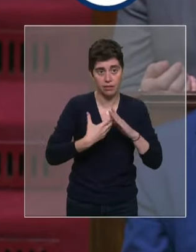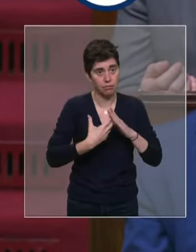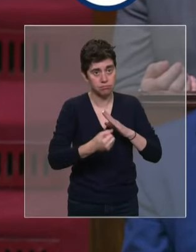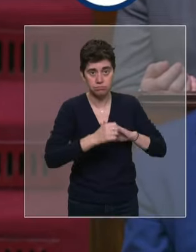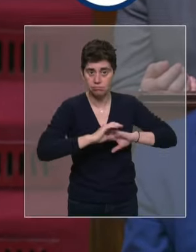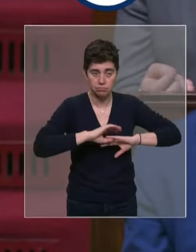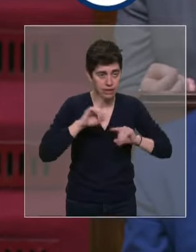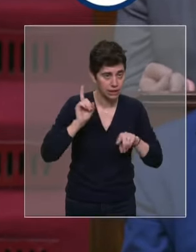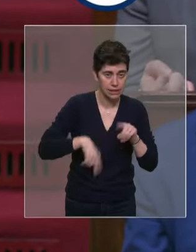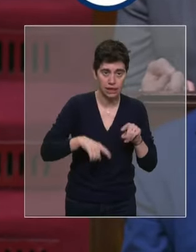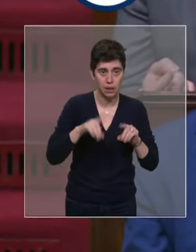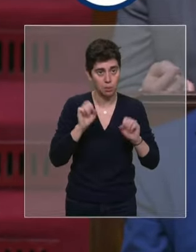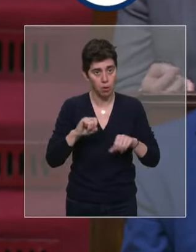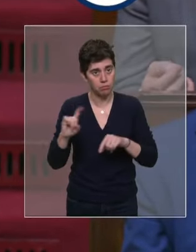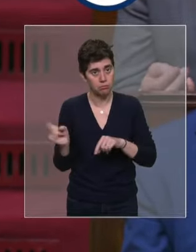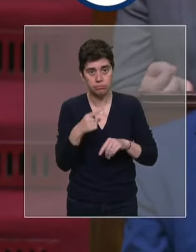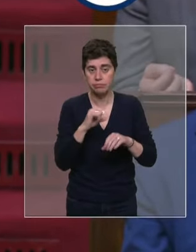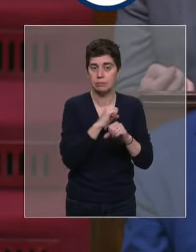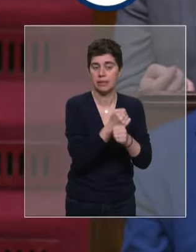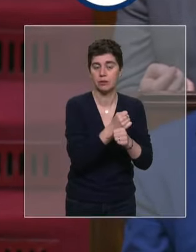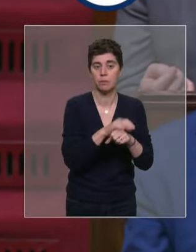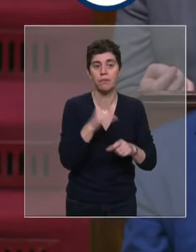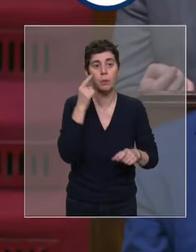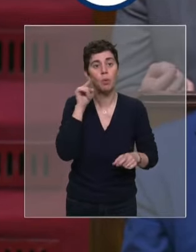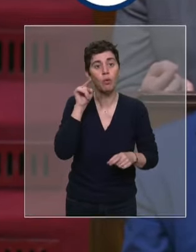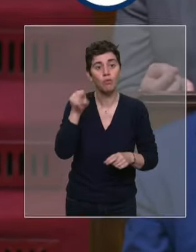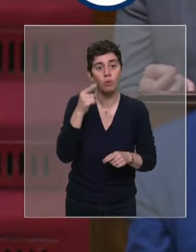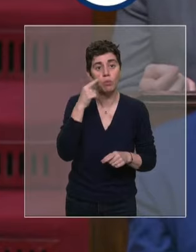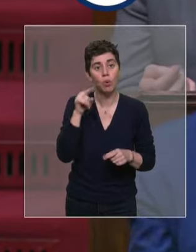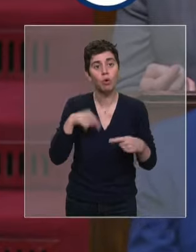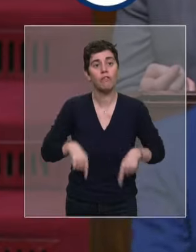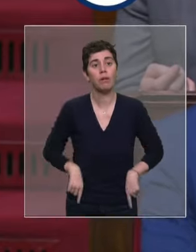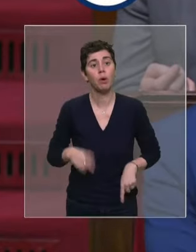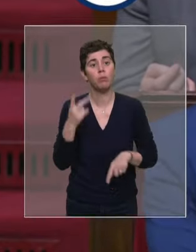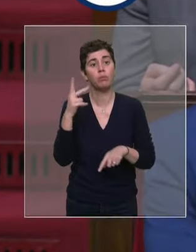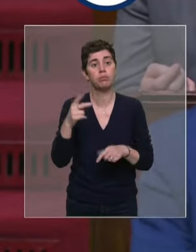d'emprisonnement. Il faut croire que pour vous et votre gouvernement,